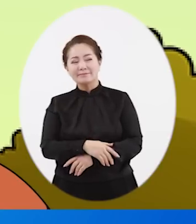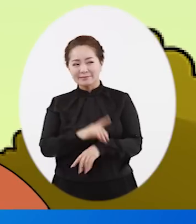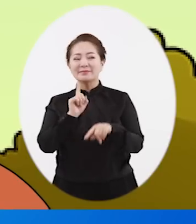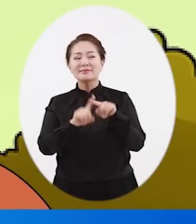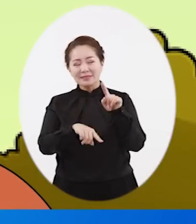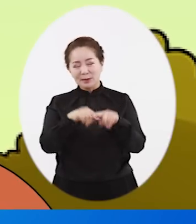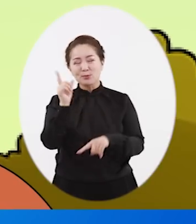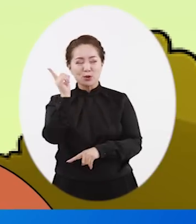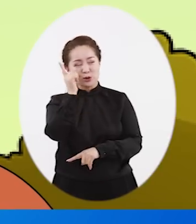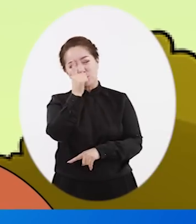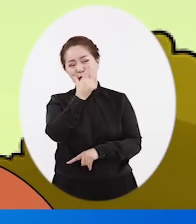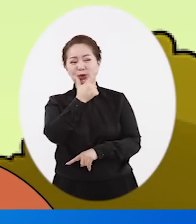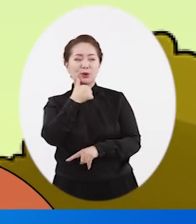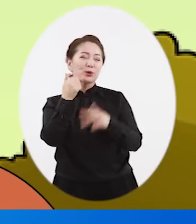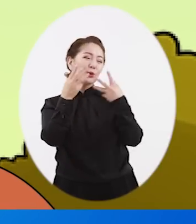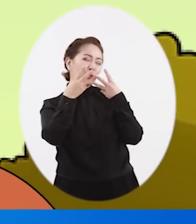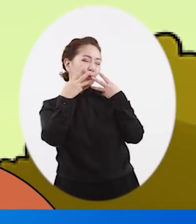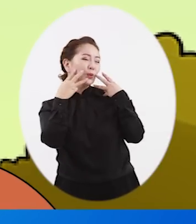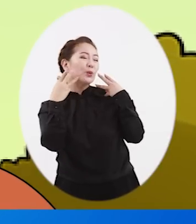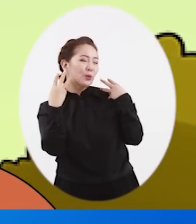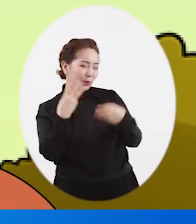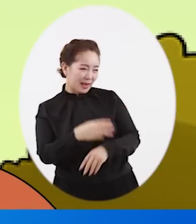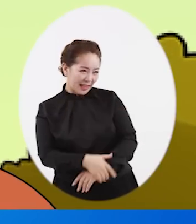Энэ ямар хөөрхөн моор вэ?